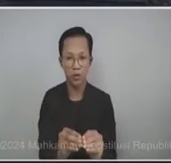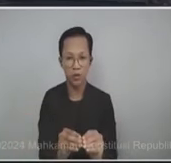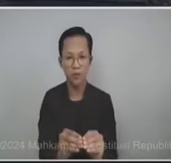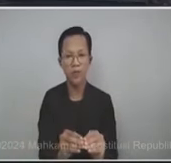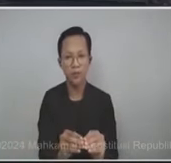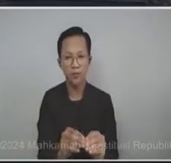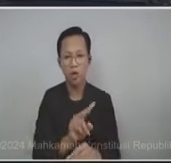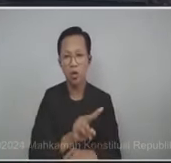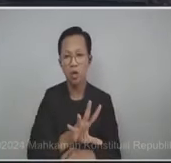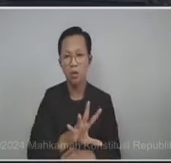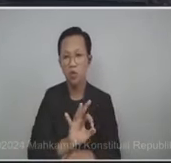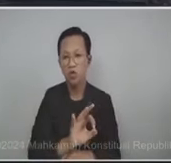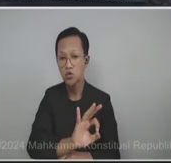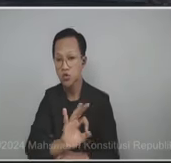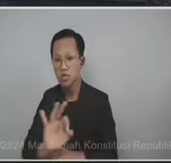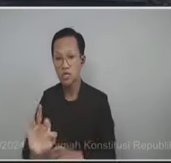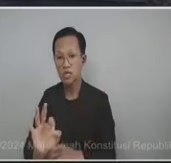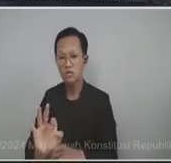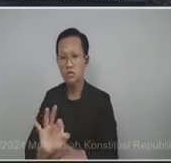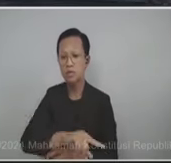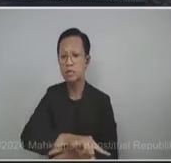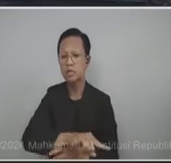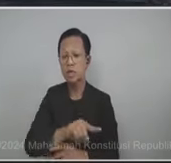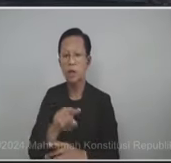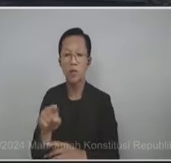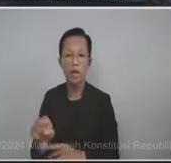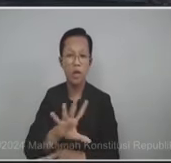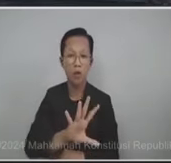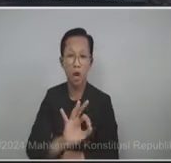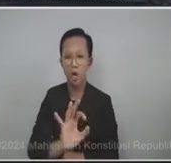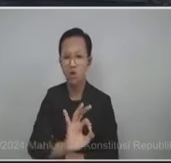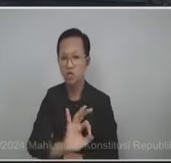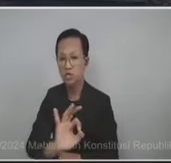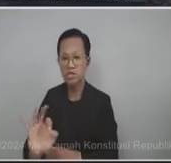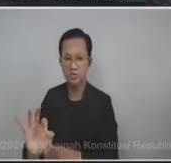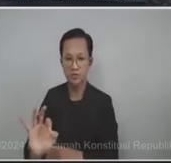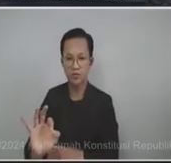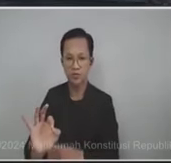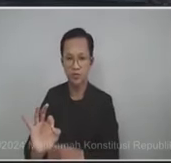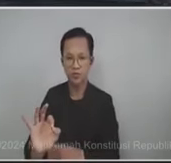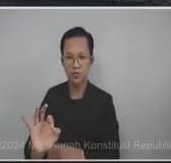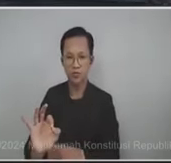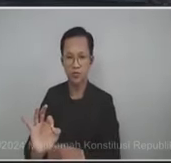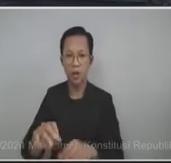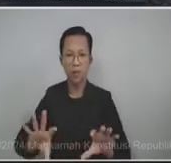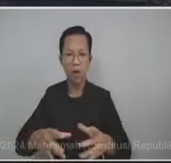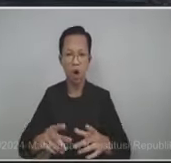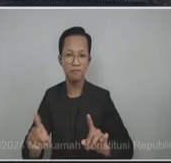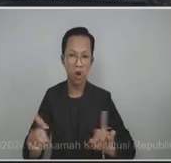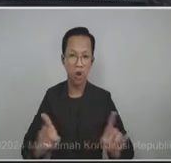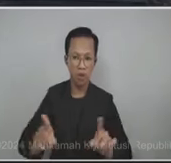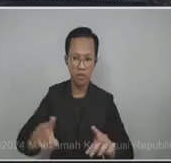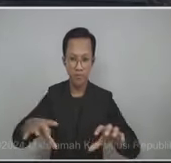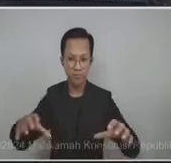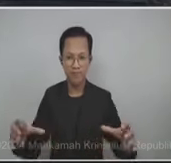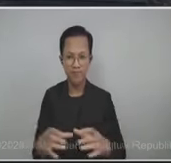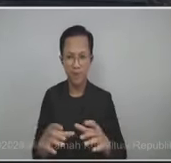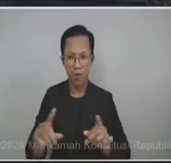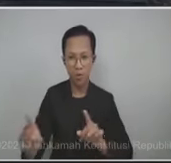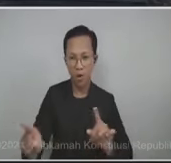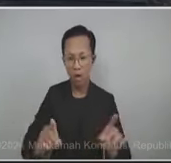dari 250.000 sampai dengan 500.000 jiwa partai politik atau gabungan partai politik pusat pemilu harus